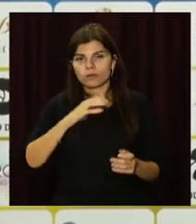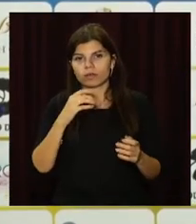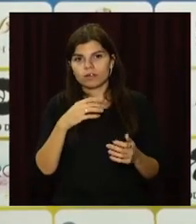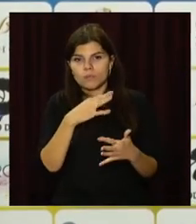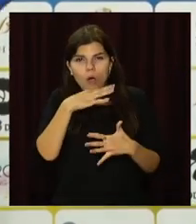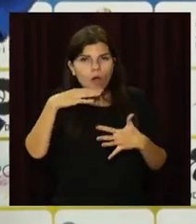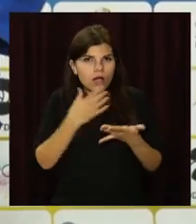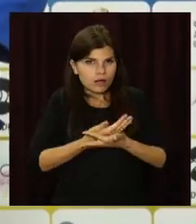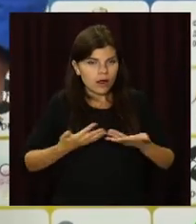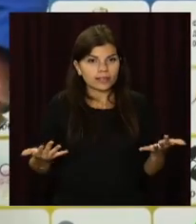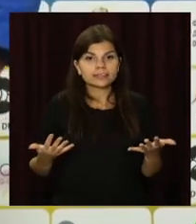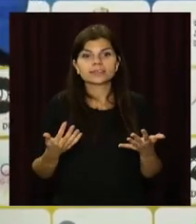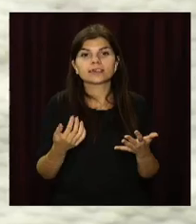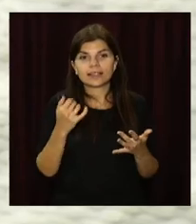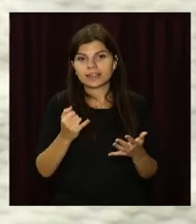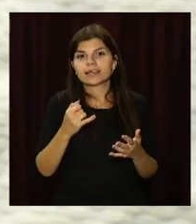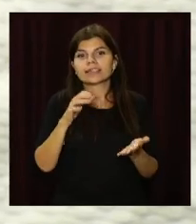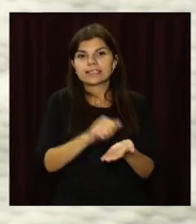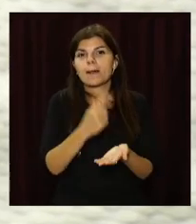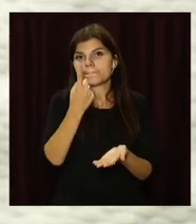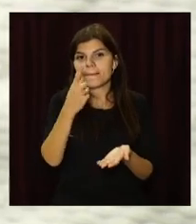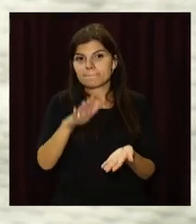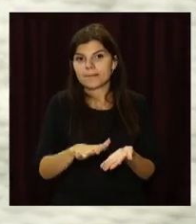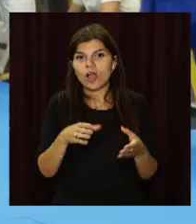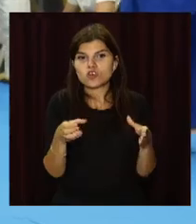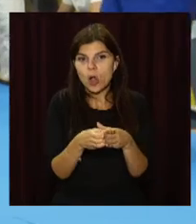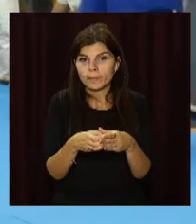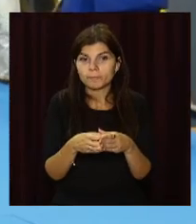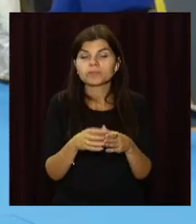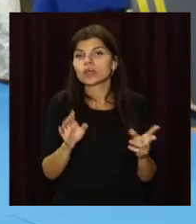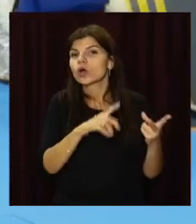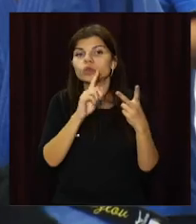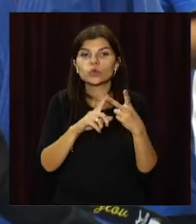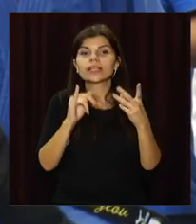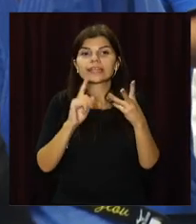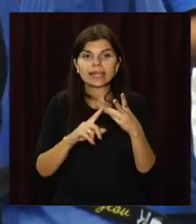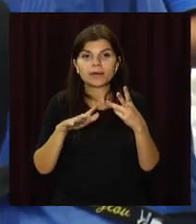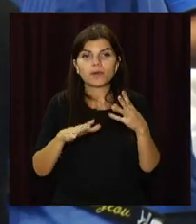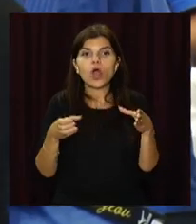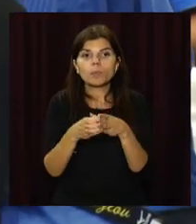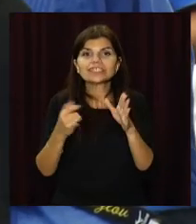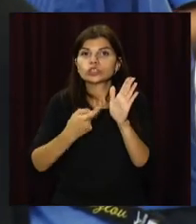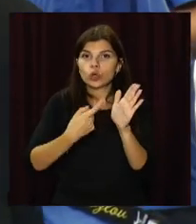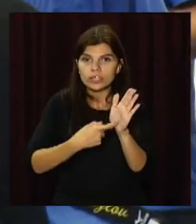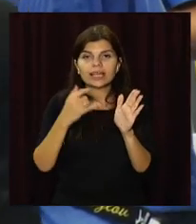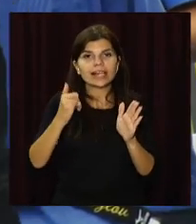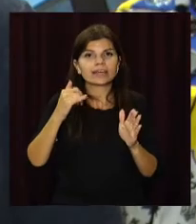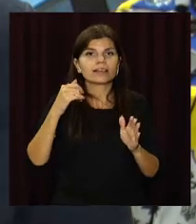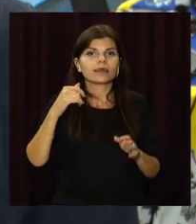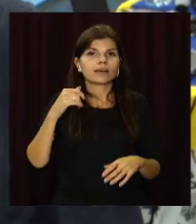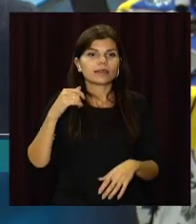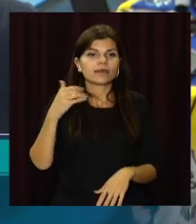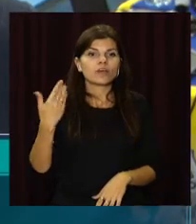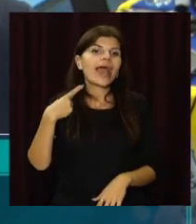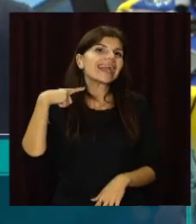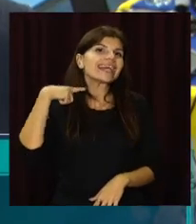різного гатунку та посіла перше місце в командному заліку. На другому та третьому місця – команда із Донецької та Кіровоградської областей. То, що